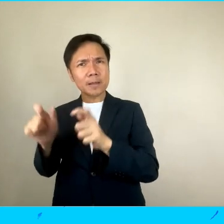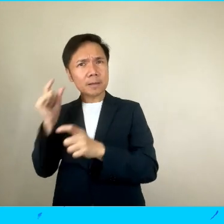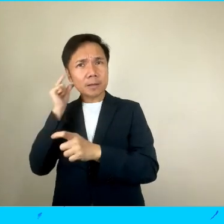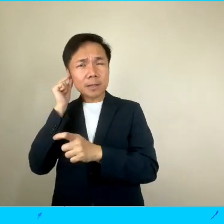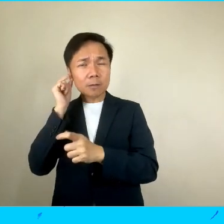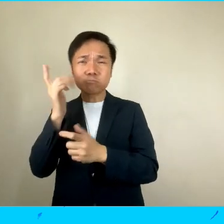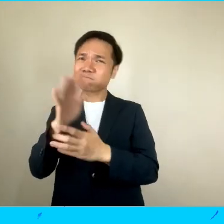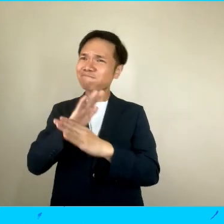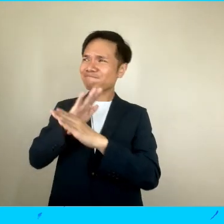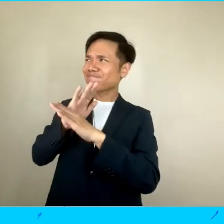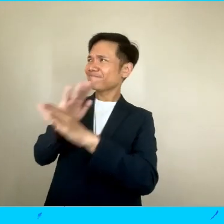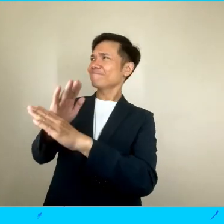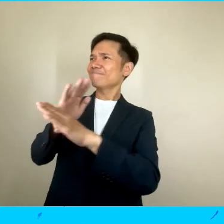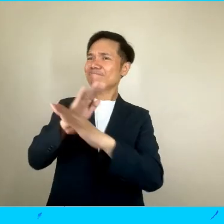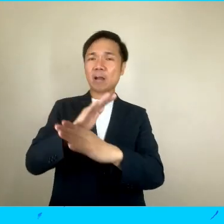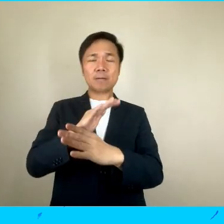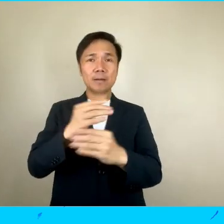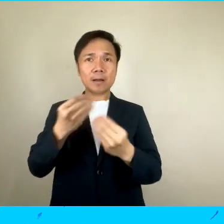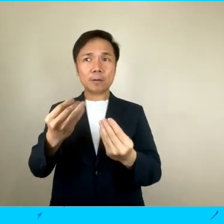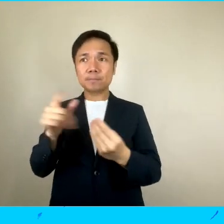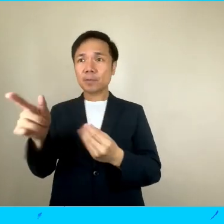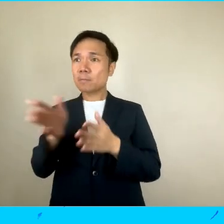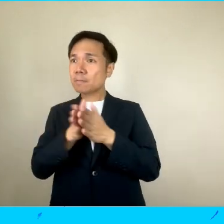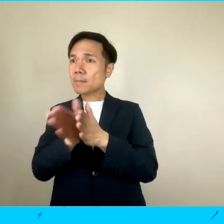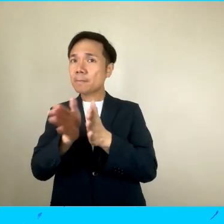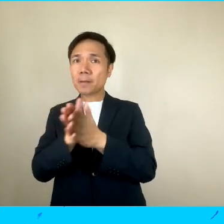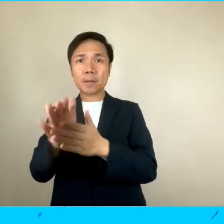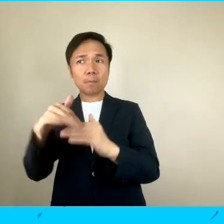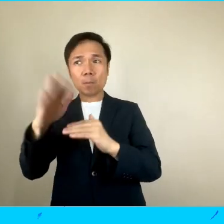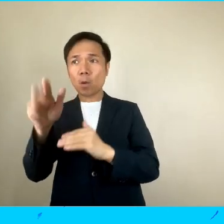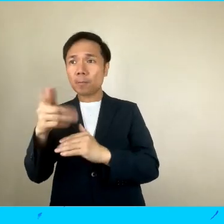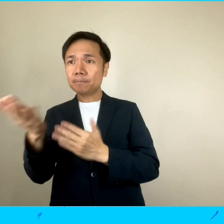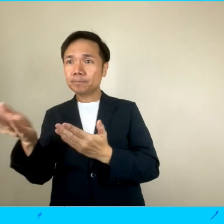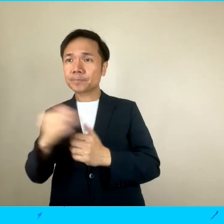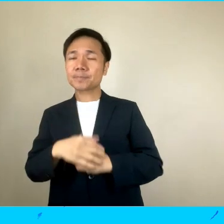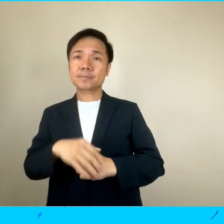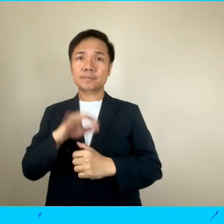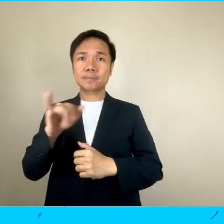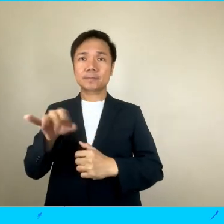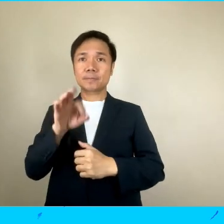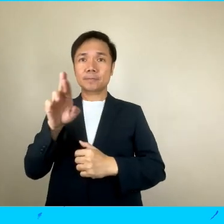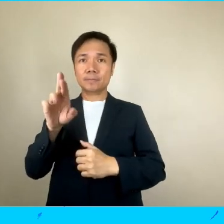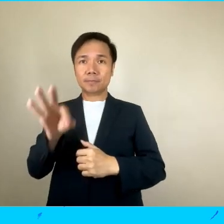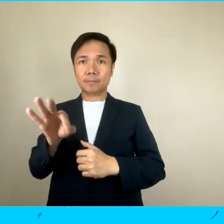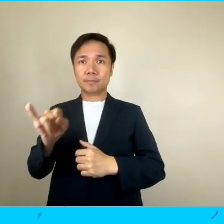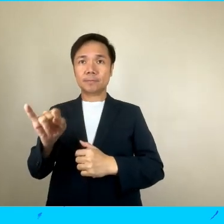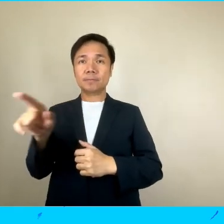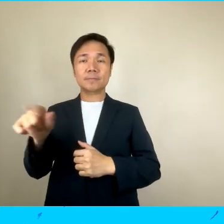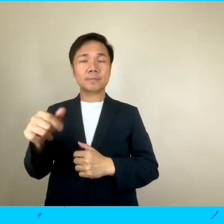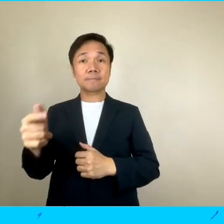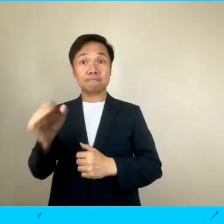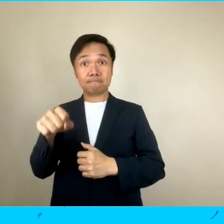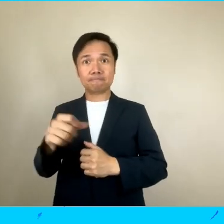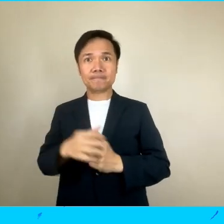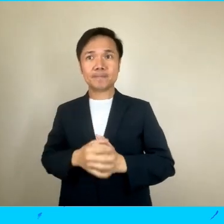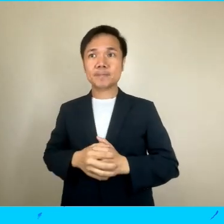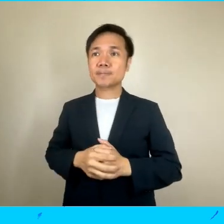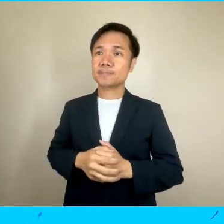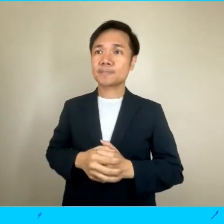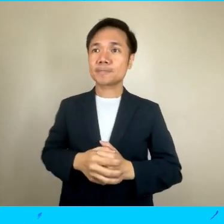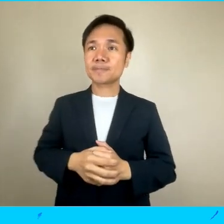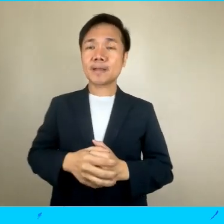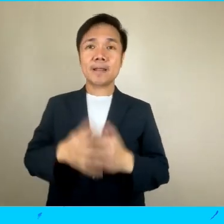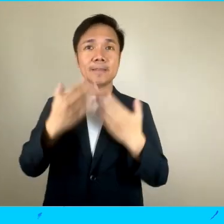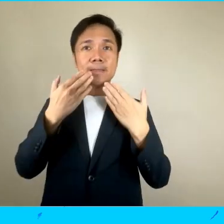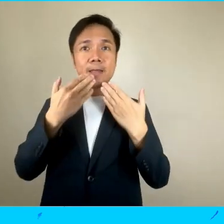sujet, sur la résilience. Comment pouvons-nous créer la résilience? Pouvons-nous nous appeler?